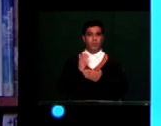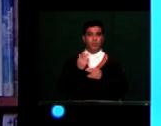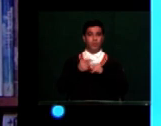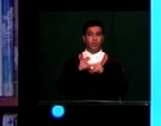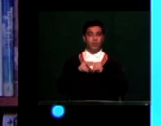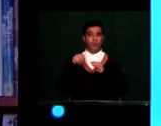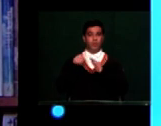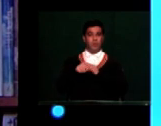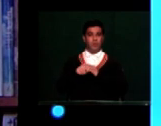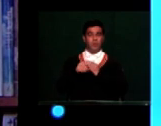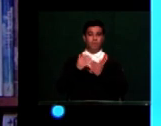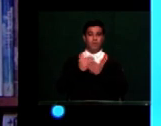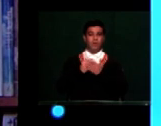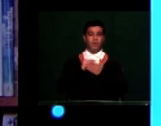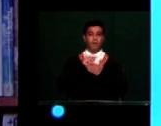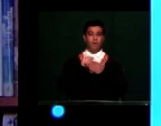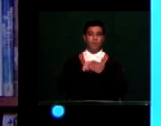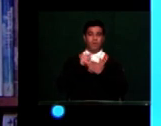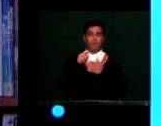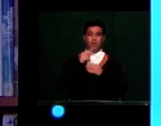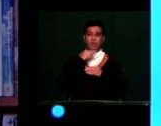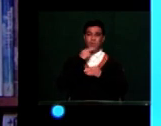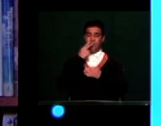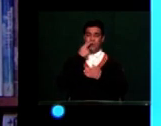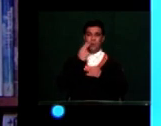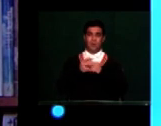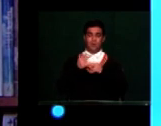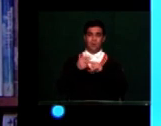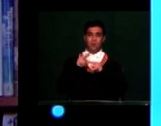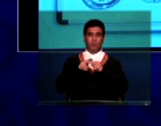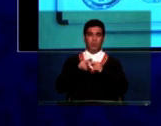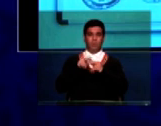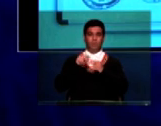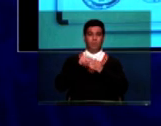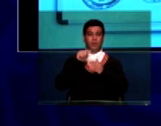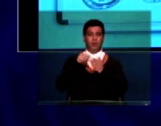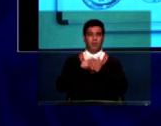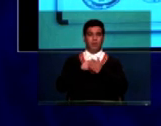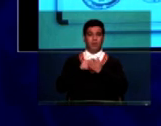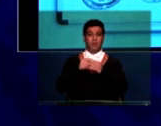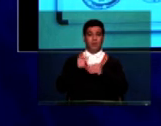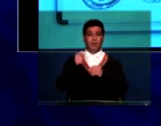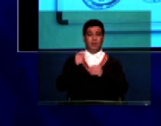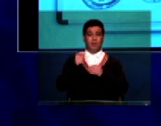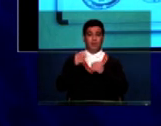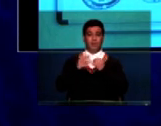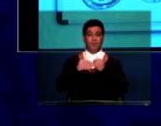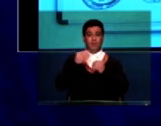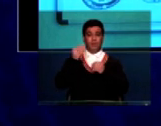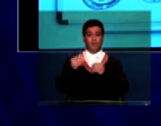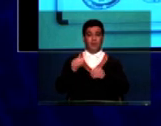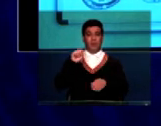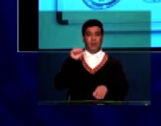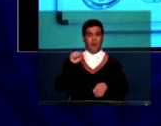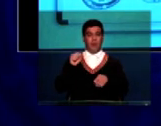Bunda masalamiz shartiga e'tibor bering. Demak, belgilash kiritib olamiz. Tanganing yer tomoni tushish hodisasini A